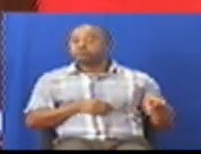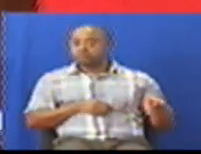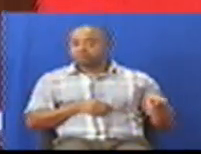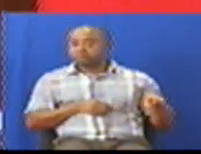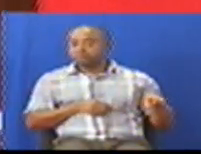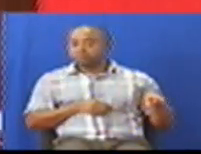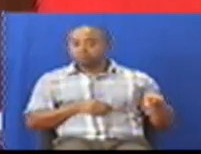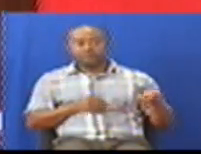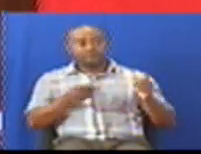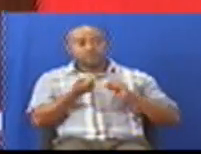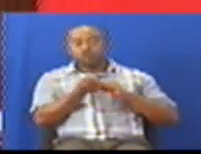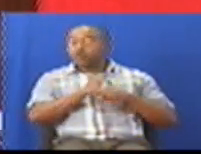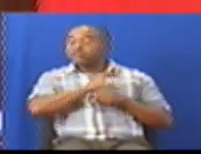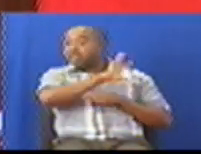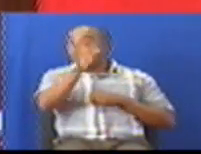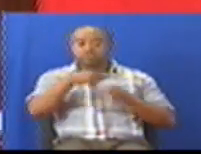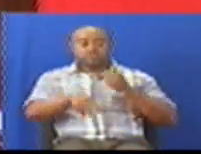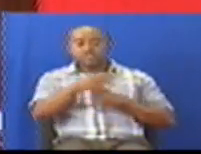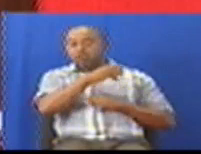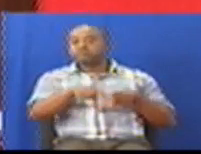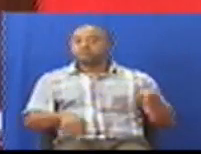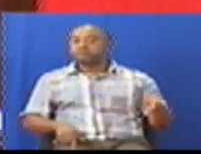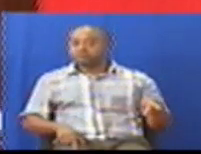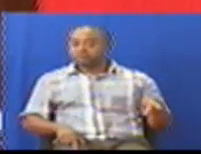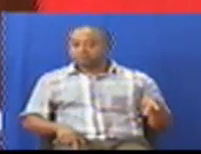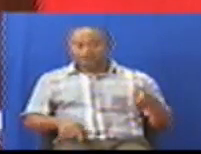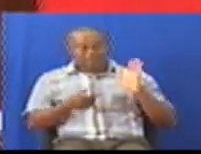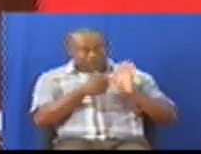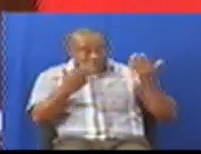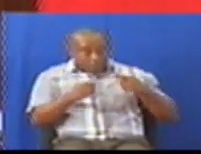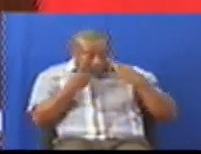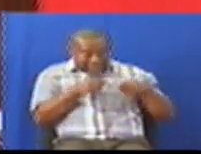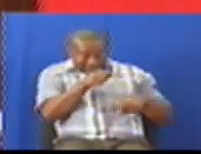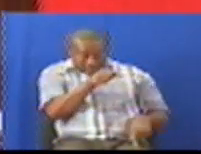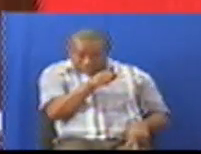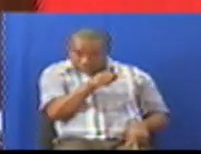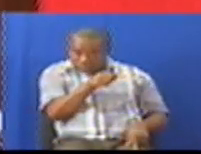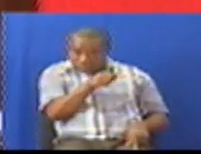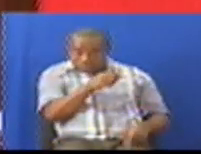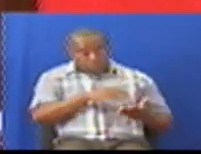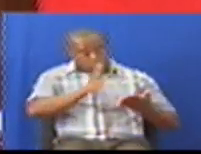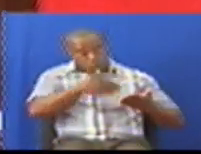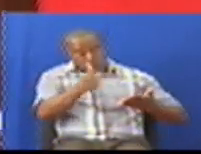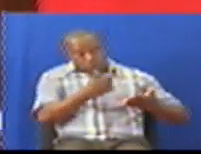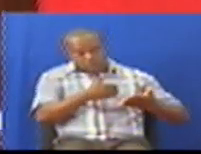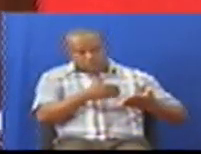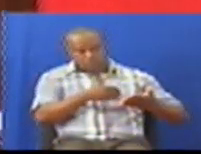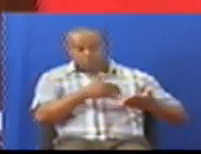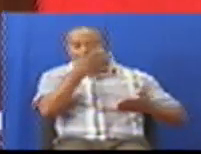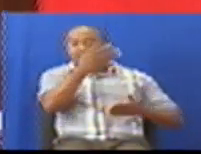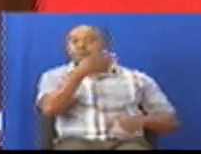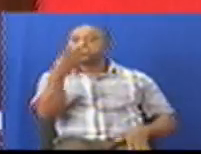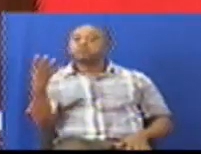na wataalamu wote katika wizara hii. Ukicheki tu hapa ukurasa ule wa 54